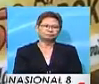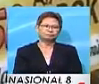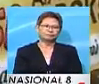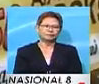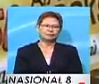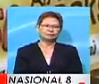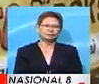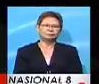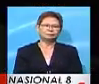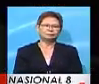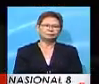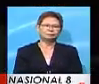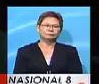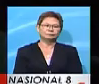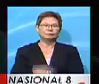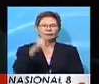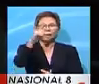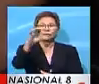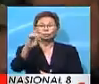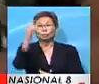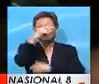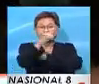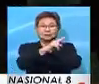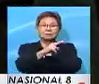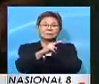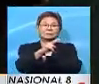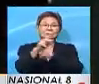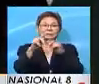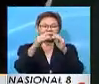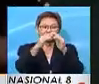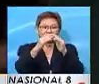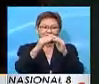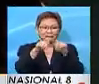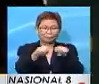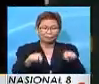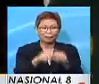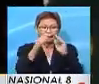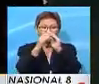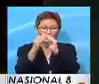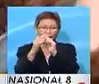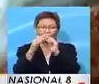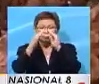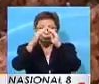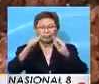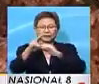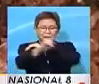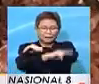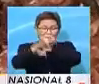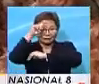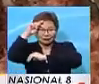kesihatan exco kerajaan tempatan Perumahan dan kesejahteraan Bandar negeri